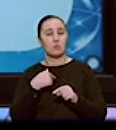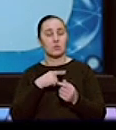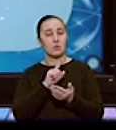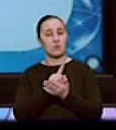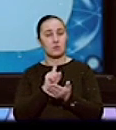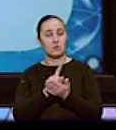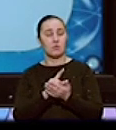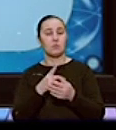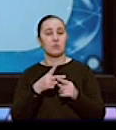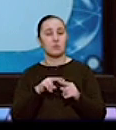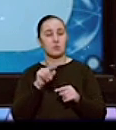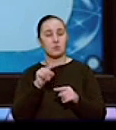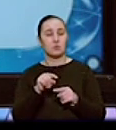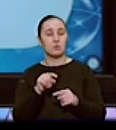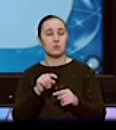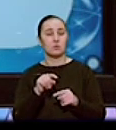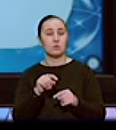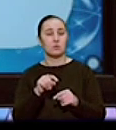Bizning vazifamiz esa